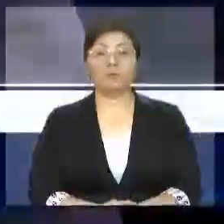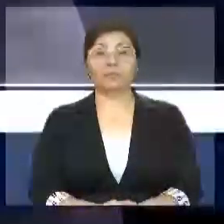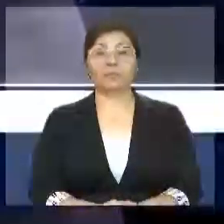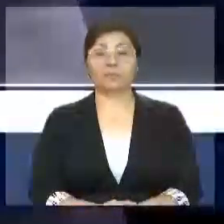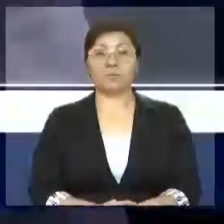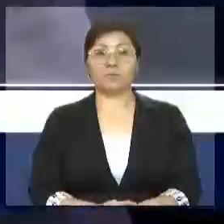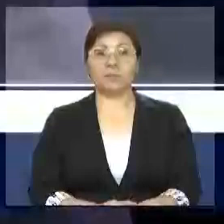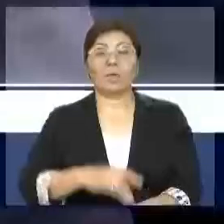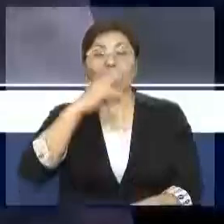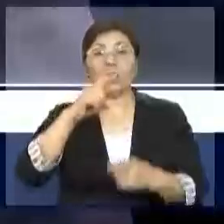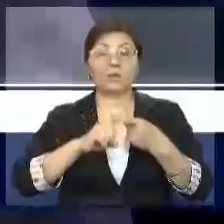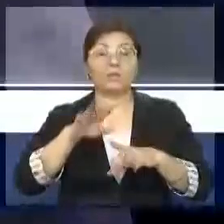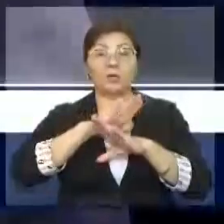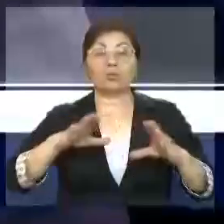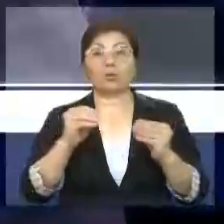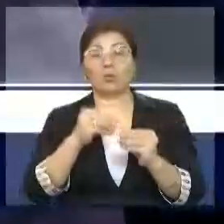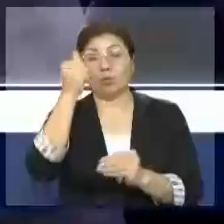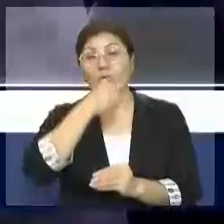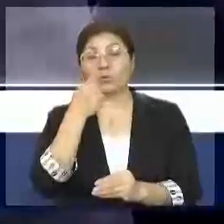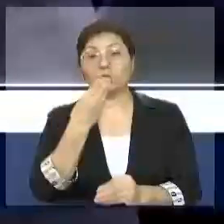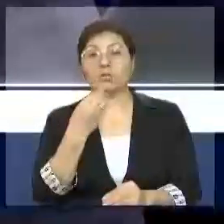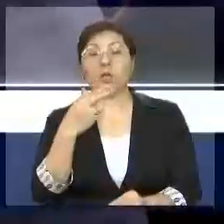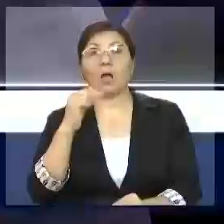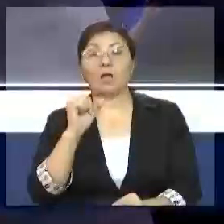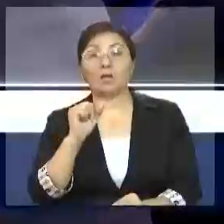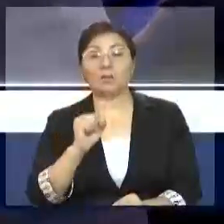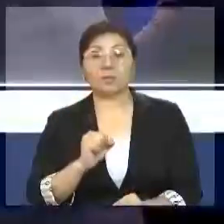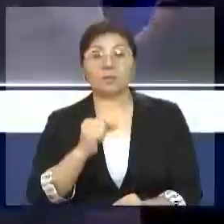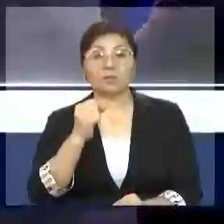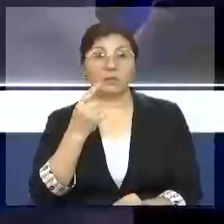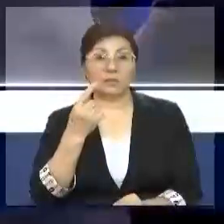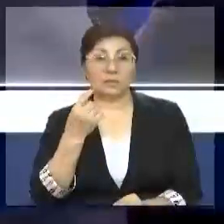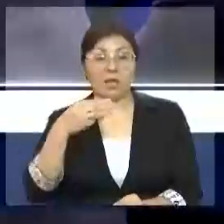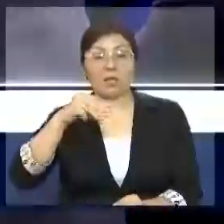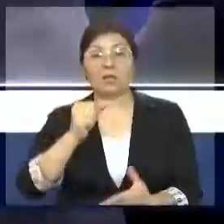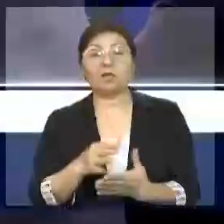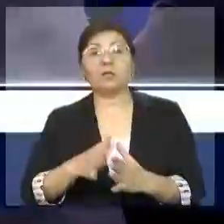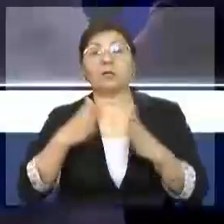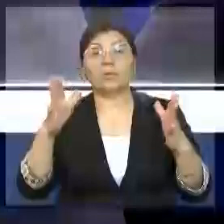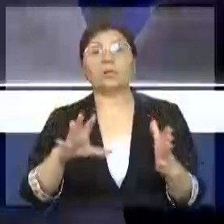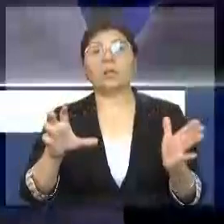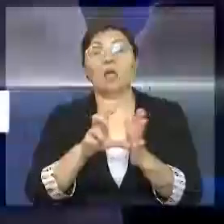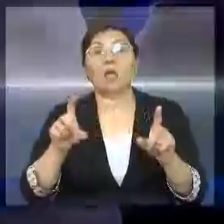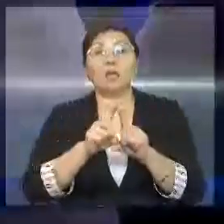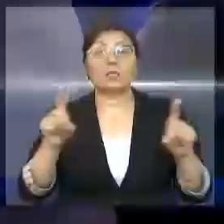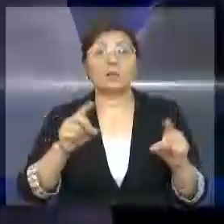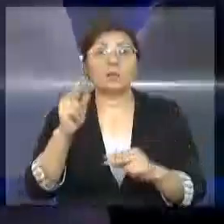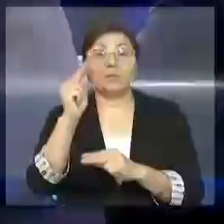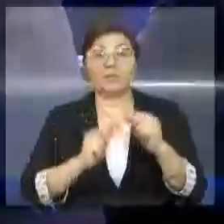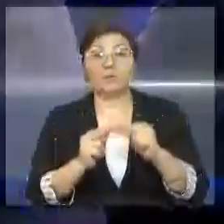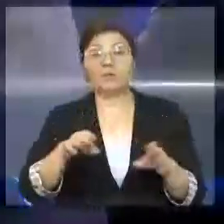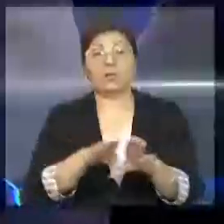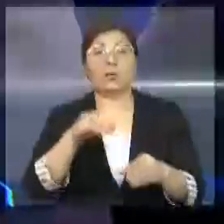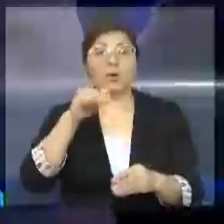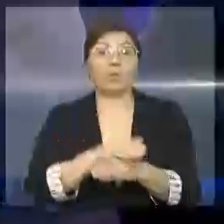Биыл Қазақстан тәуелсіздігіне 10 жыл шақтасы кеңейет. Сонымен қатар жел электр станциясын салу бойынша жұмыстар жүріп жатыр. Бұған қоса